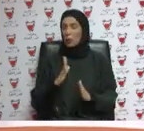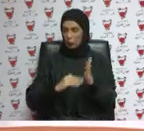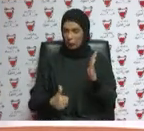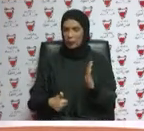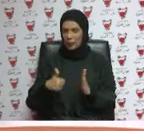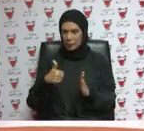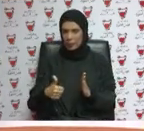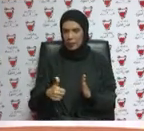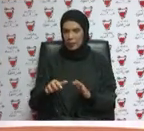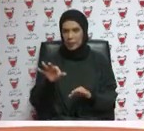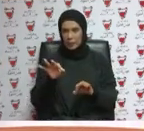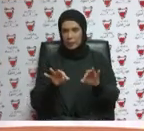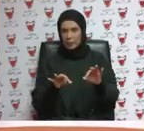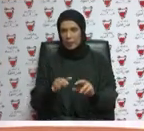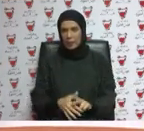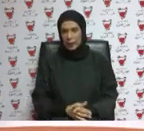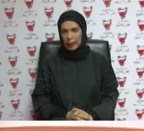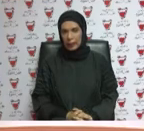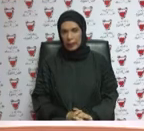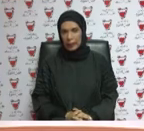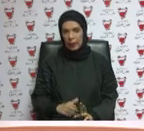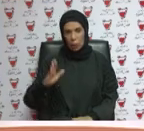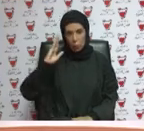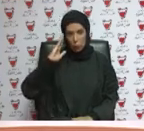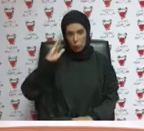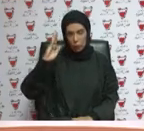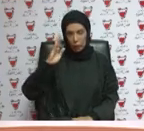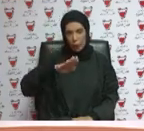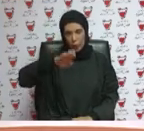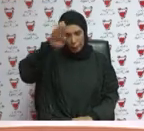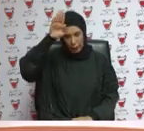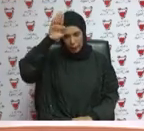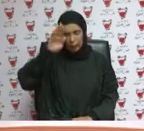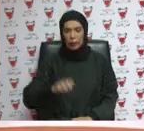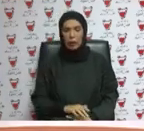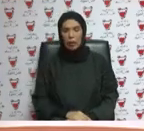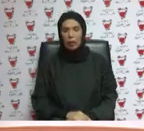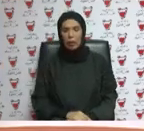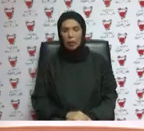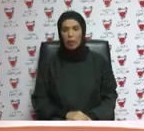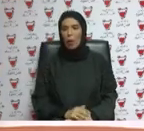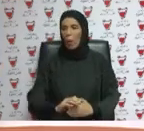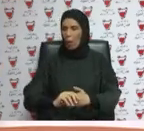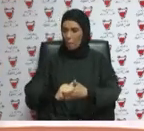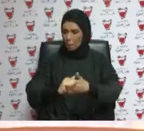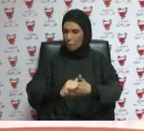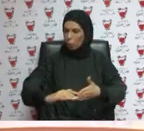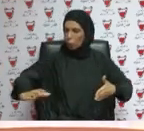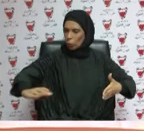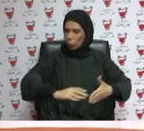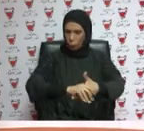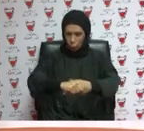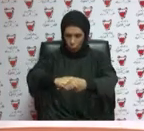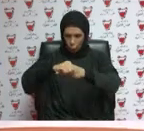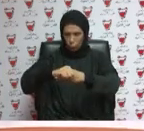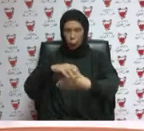القيادة وهذه السياسة. فشكرا جلالة الملك. جلالة الملك مد لنا يده وإحنا نشد على